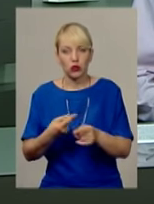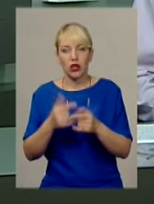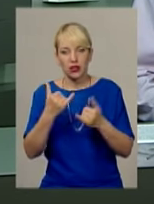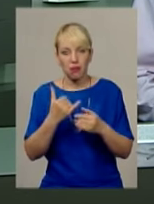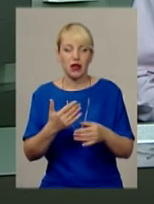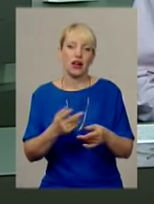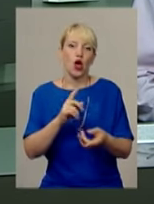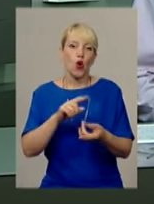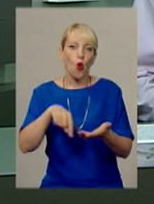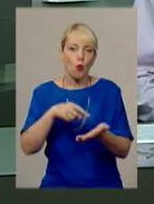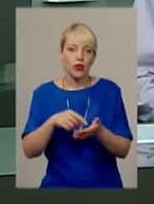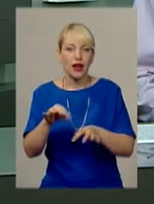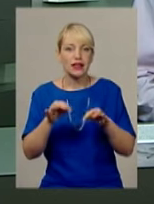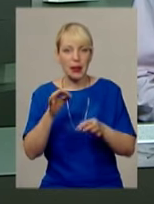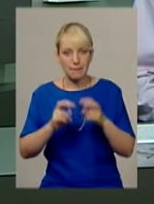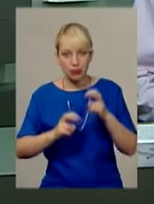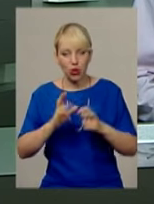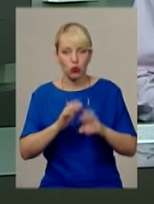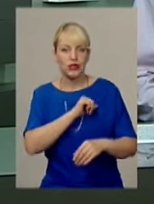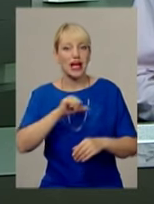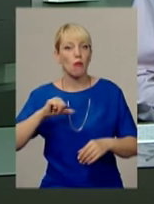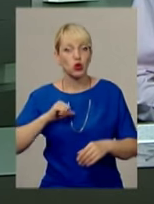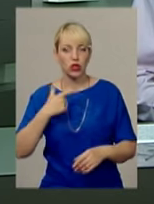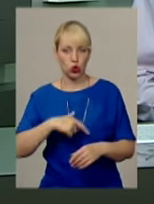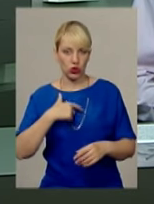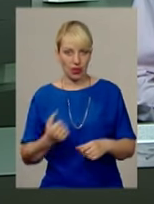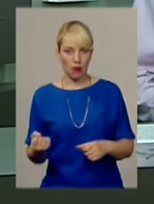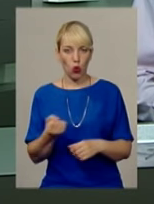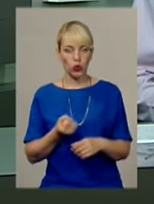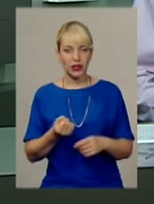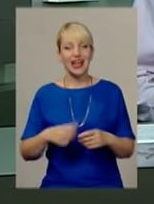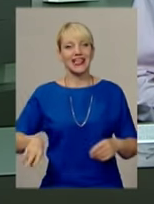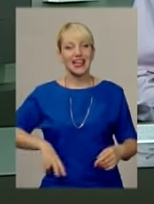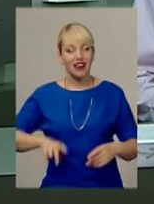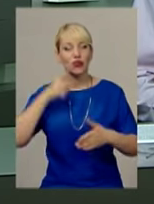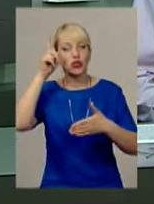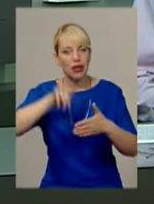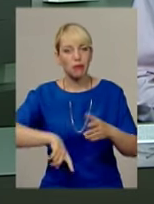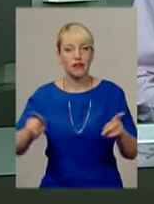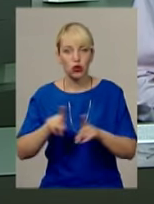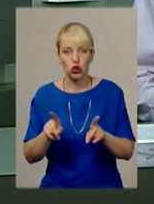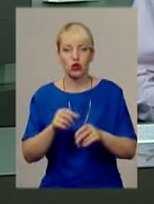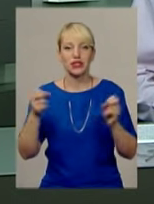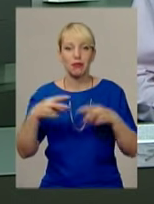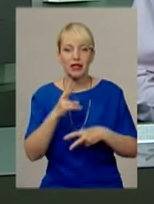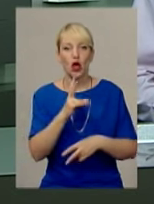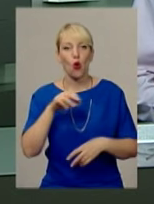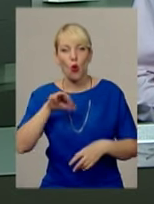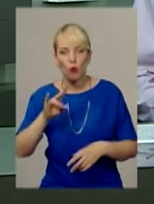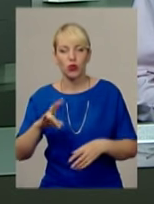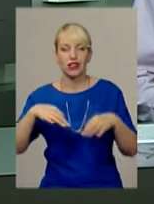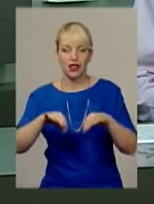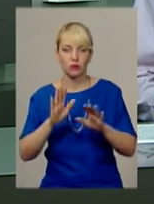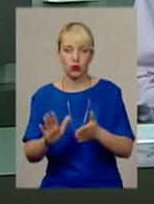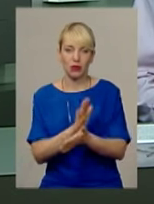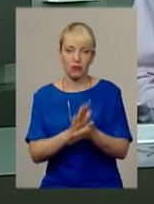Тепер комунальне підприємство зможе самостійно себе утримувати. Директор Владислав Кривенчук запевнив, що спецкомунтранс прибиратиме і